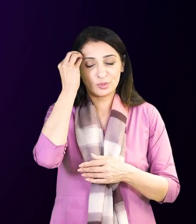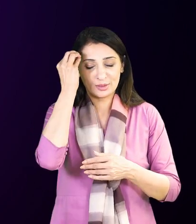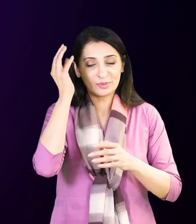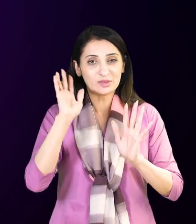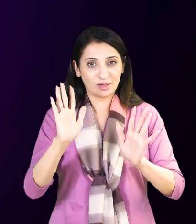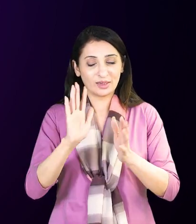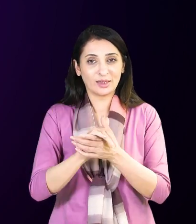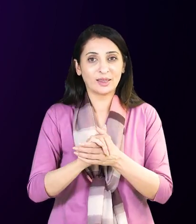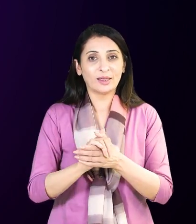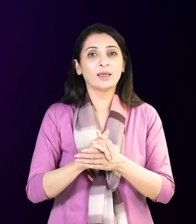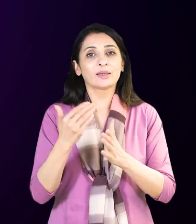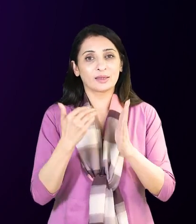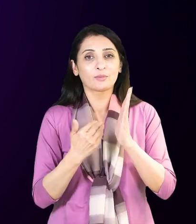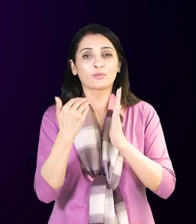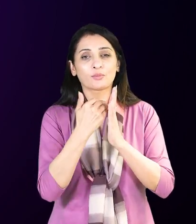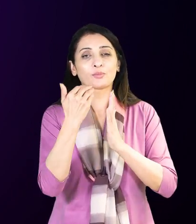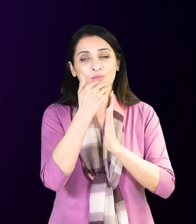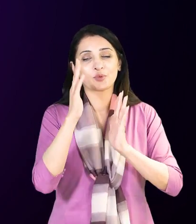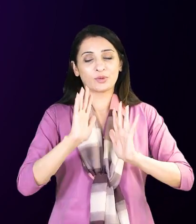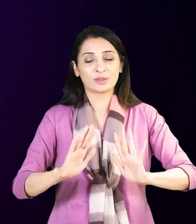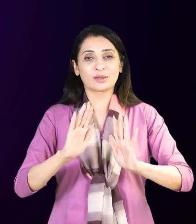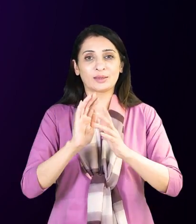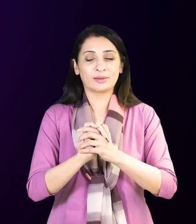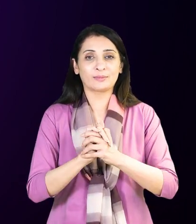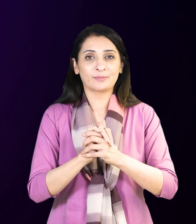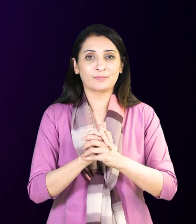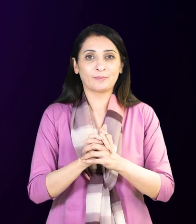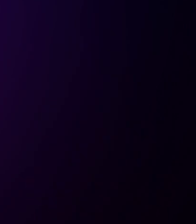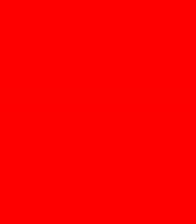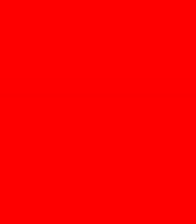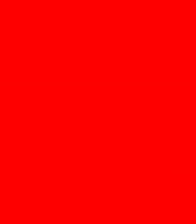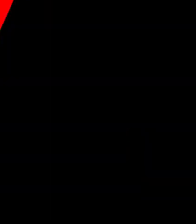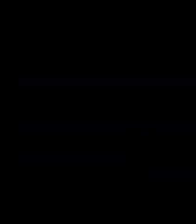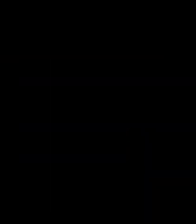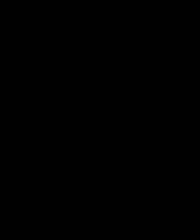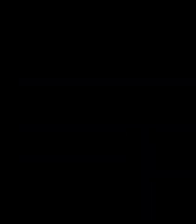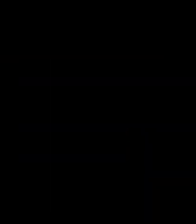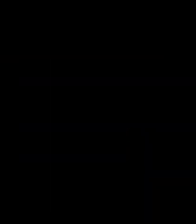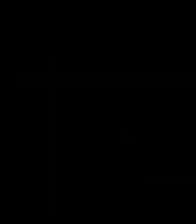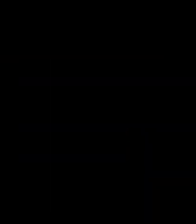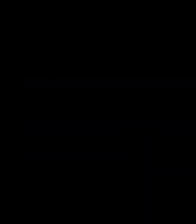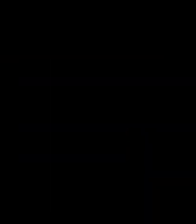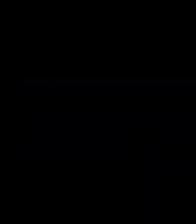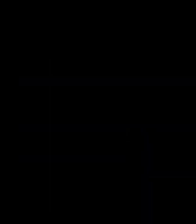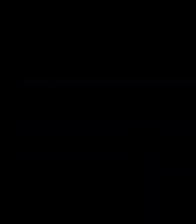पेरेंट्स आर अंडरस्टैंडिंग दिस एंड प्रोग्रेस है।